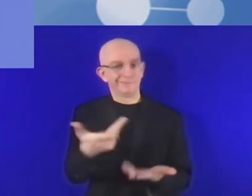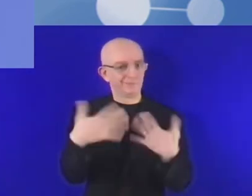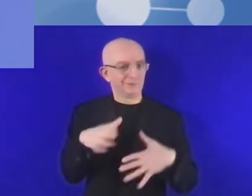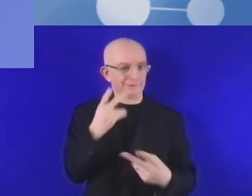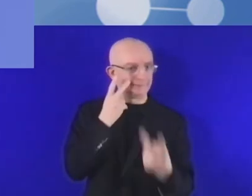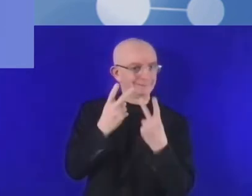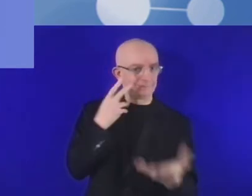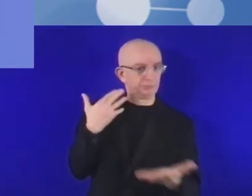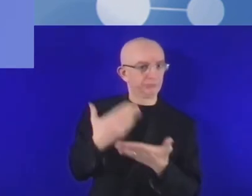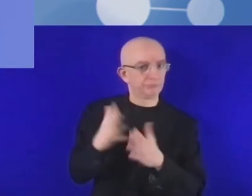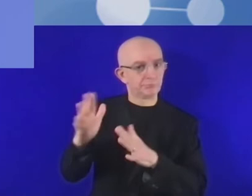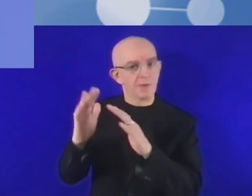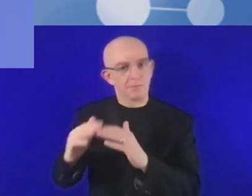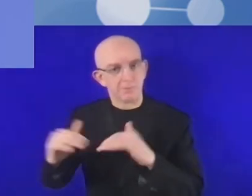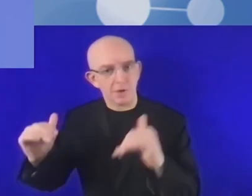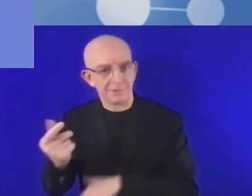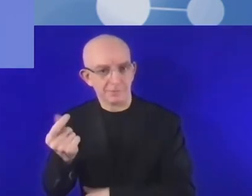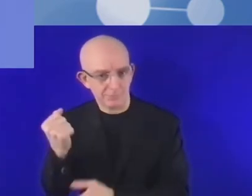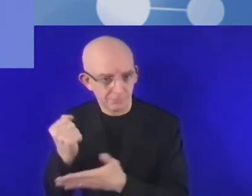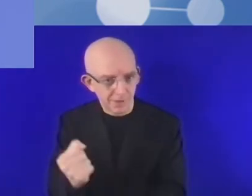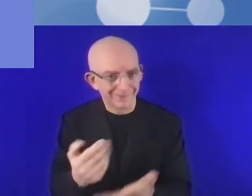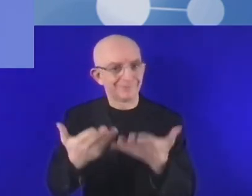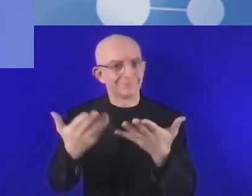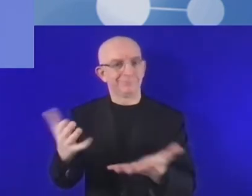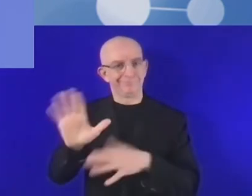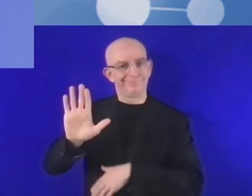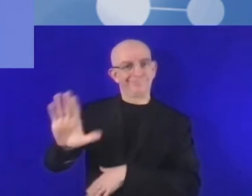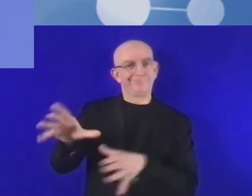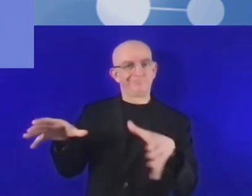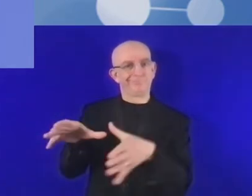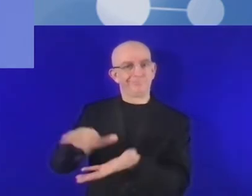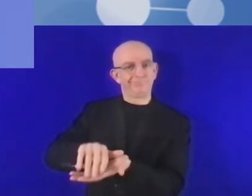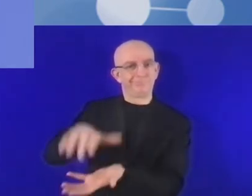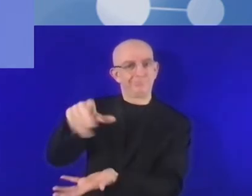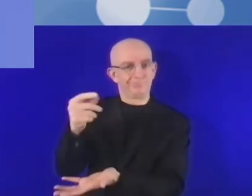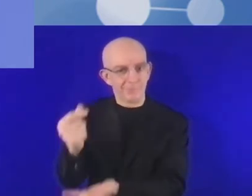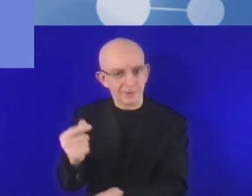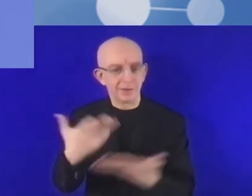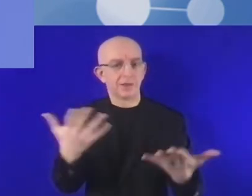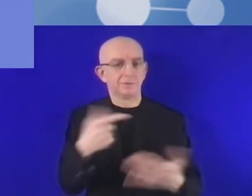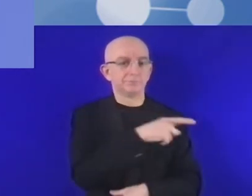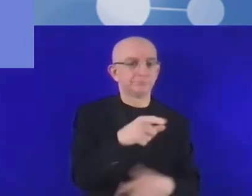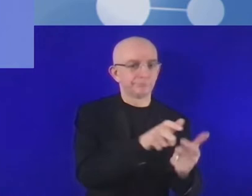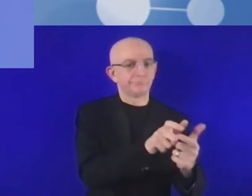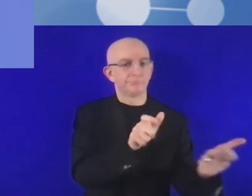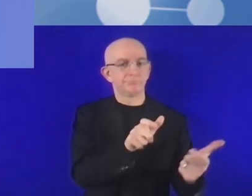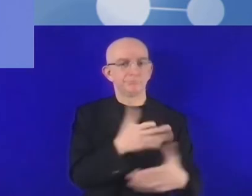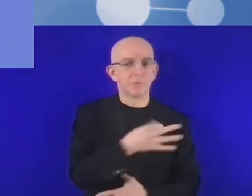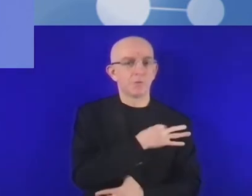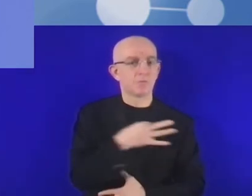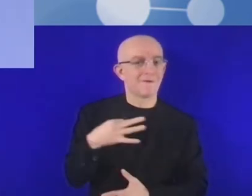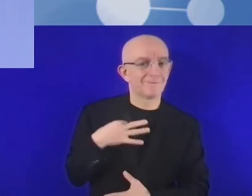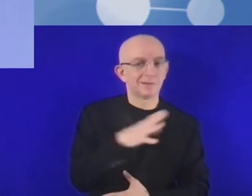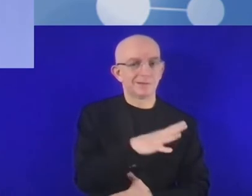比方说共同的投资，或者是风险投资及风险基金等等，或者是和国内和国外的基金的合作，大家